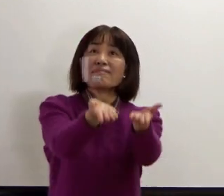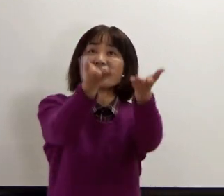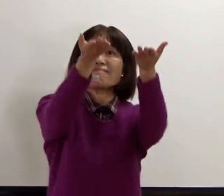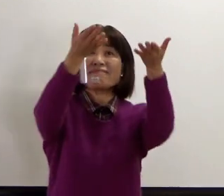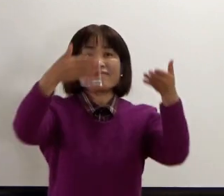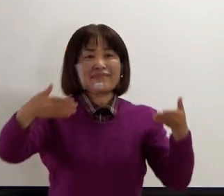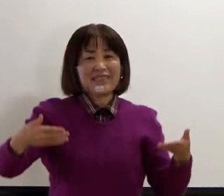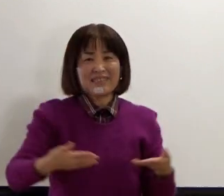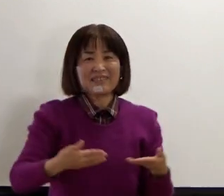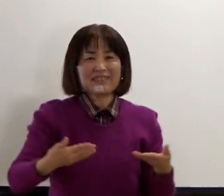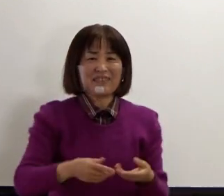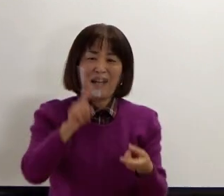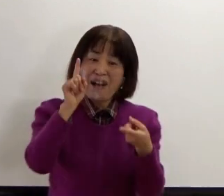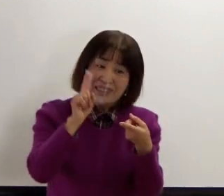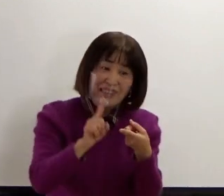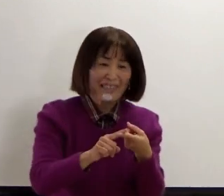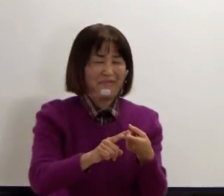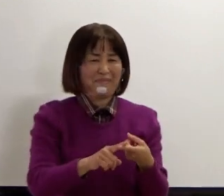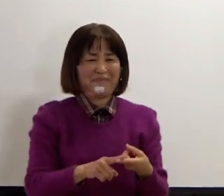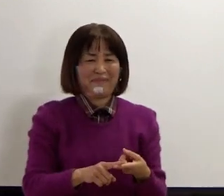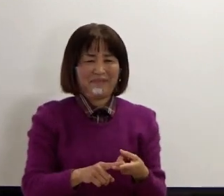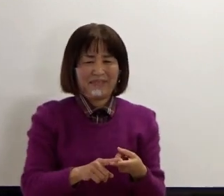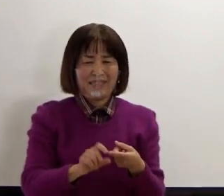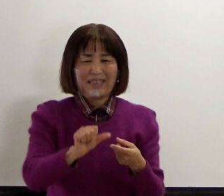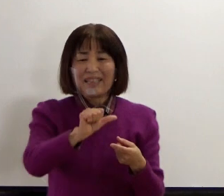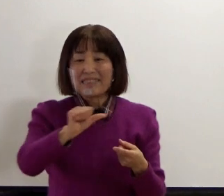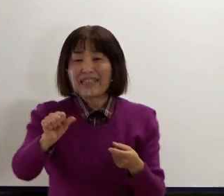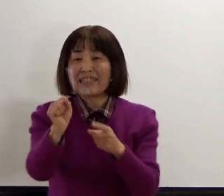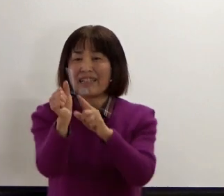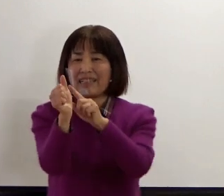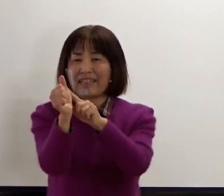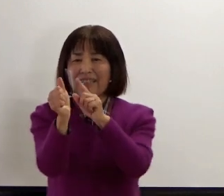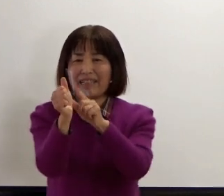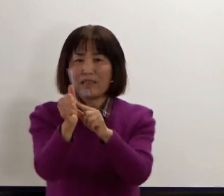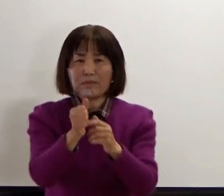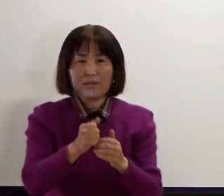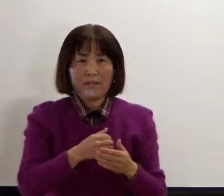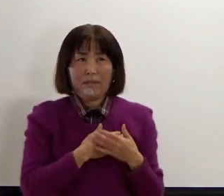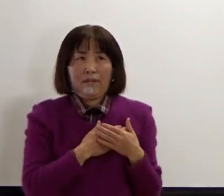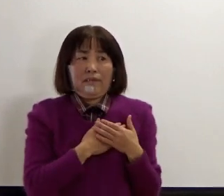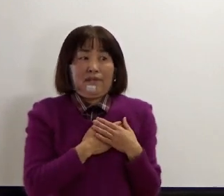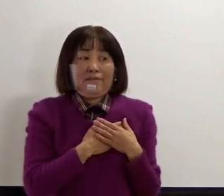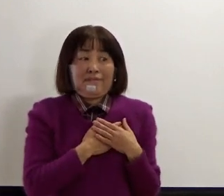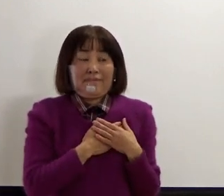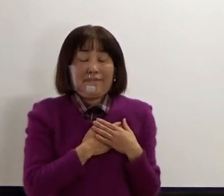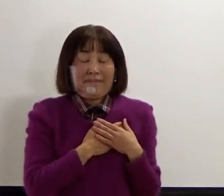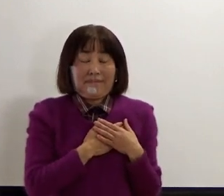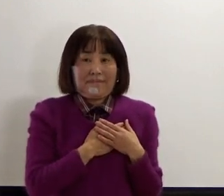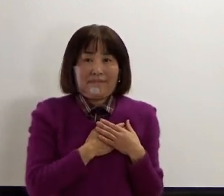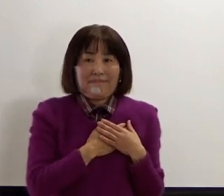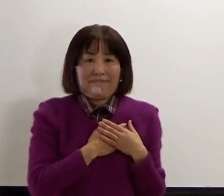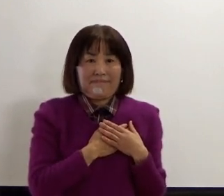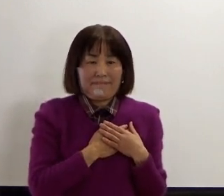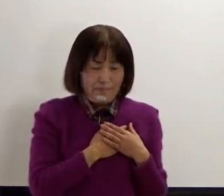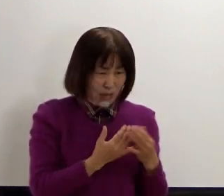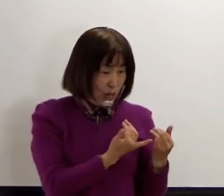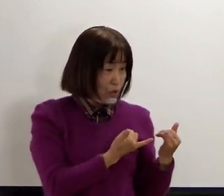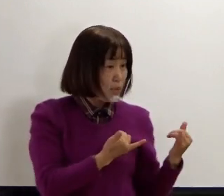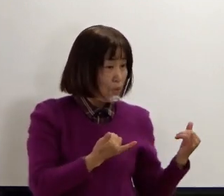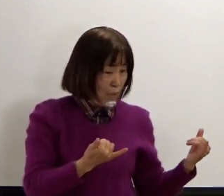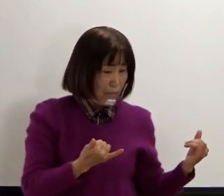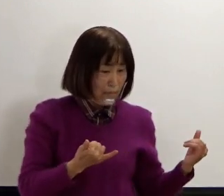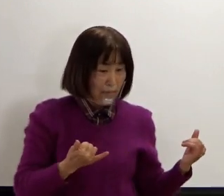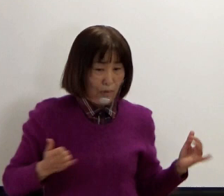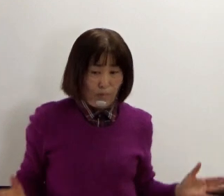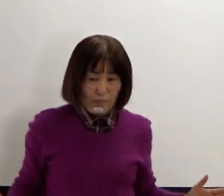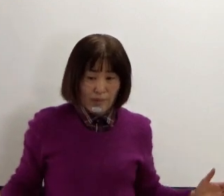まあ、ザカリアもね、まあ、緊張してこの仕事に当たっていたと思いますけれども、そして人々も大勢の民衆がみんな